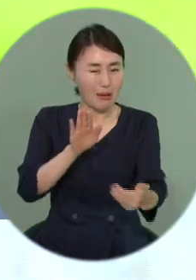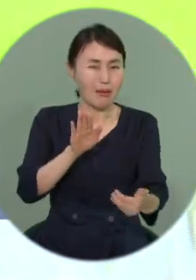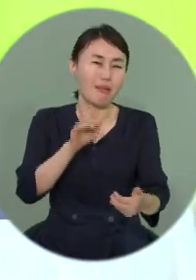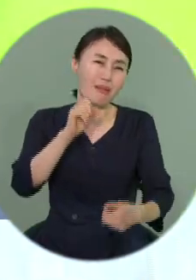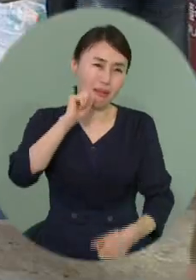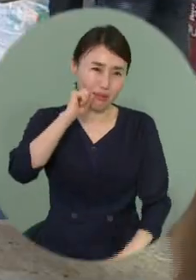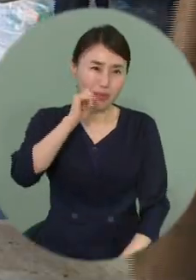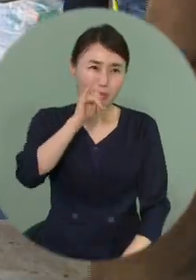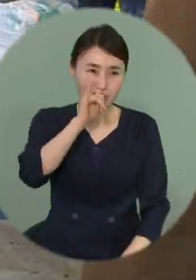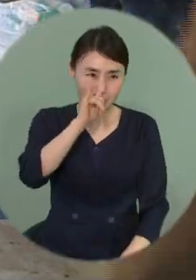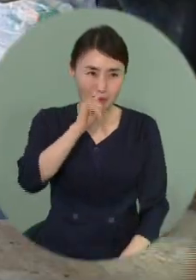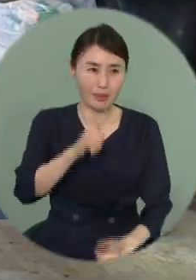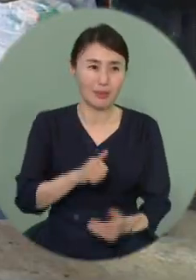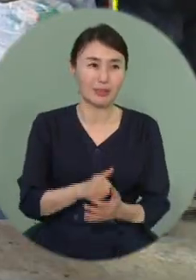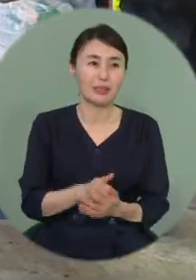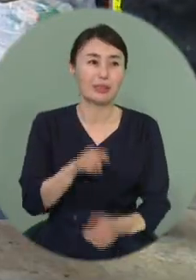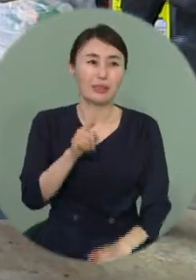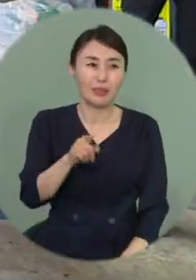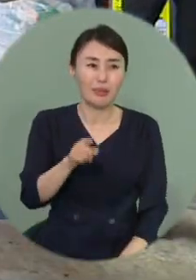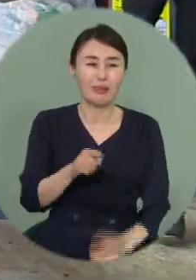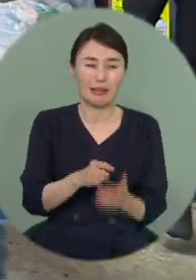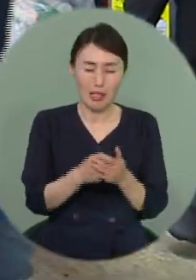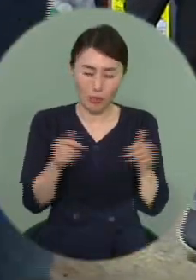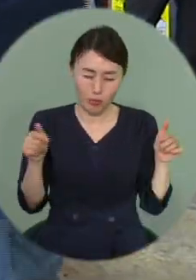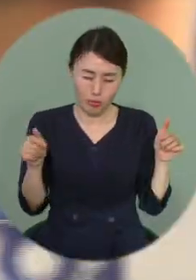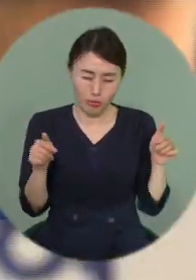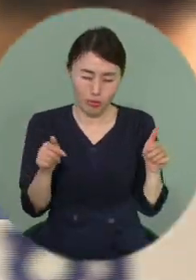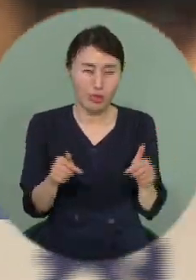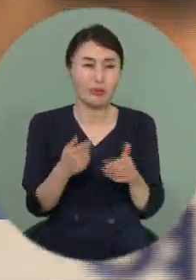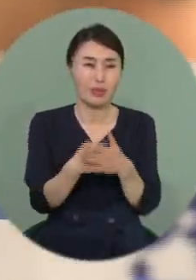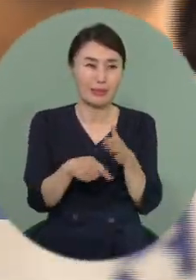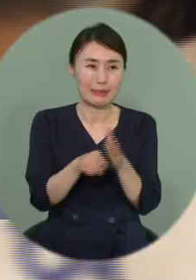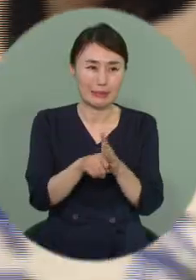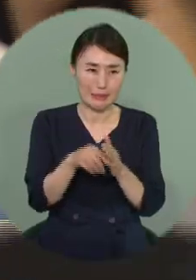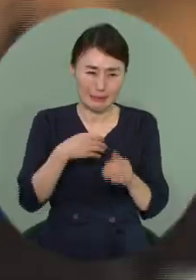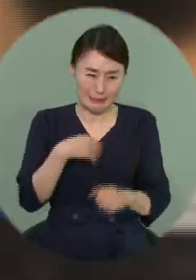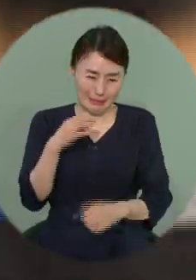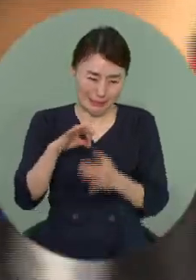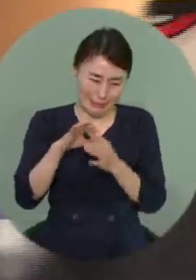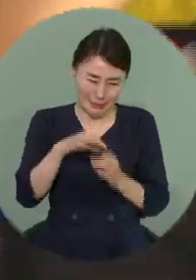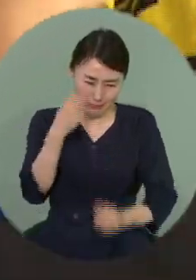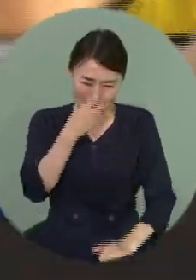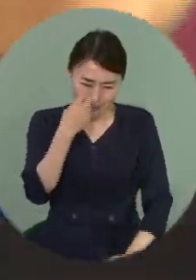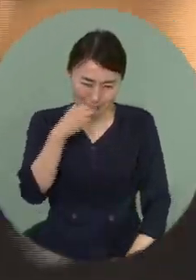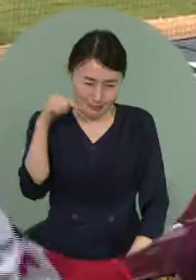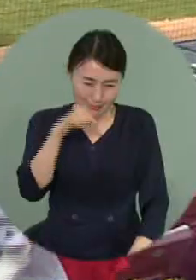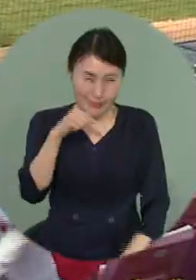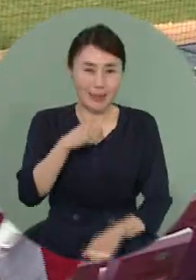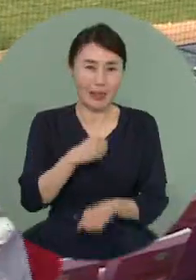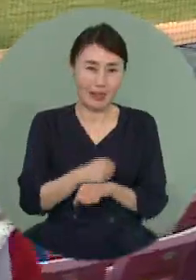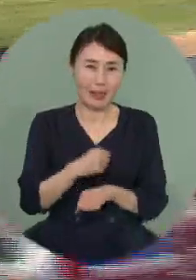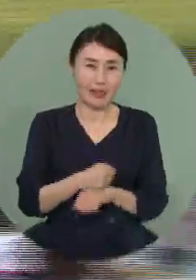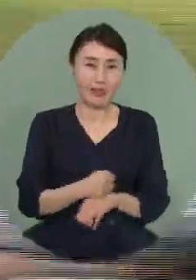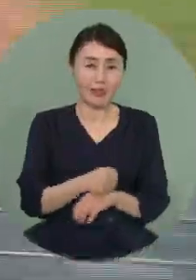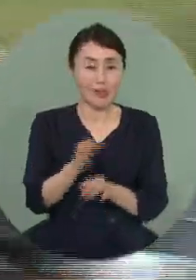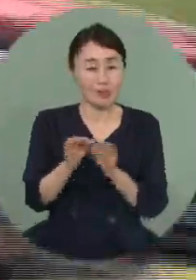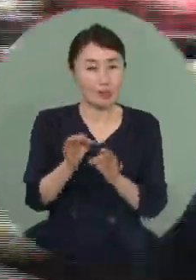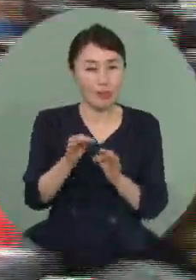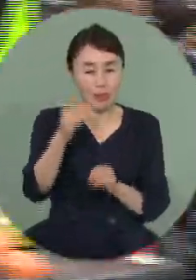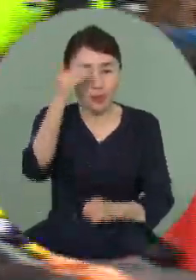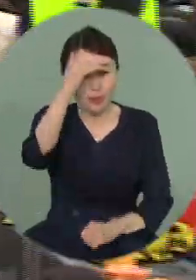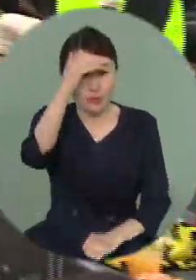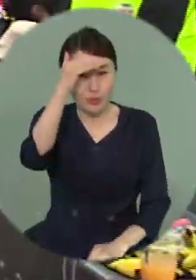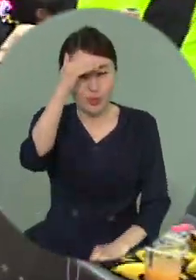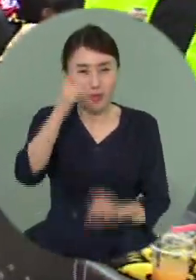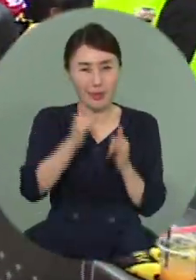어려움은 있습니다 부분들이 좀 최소화될 수 있도록 저희도 모니터링 작업 등을 좀 노력할 거고요 프로야구 관중 천만